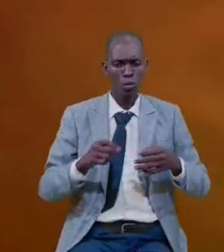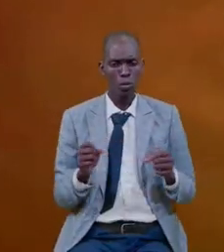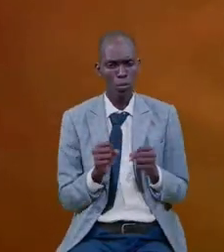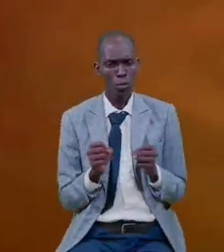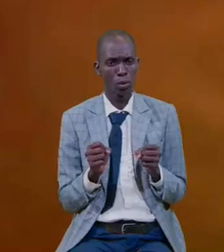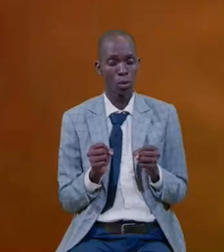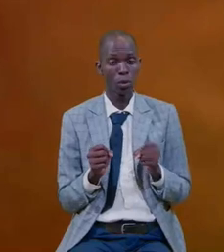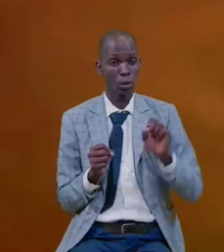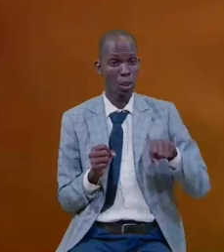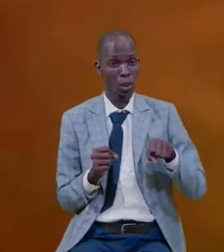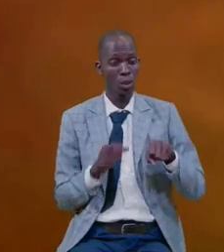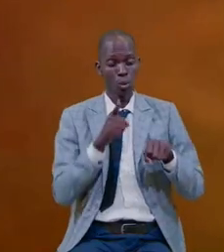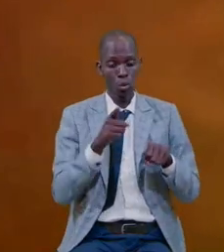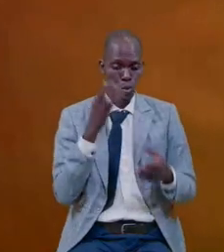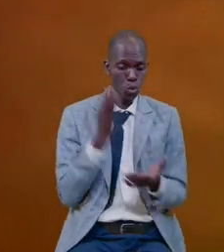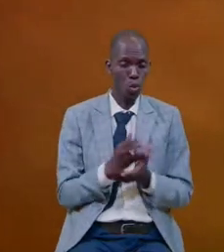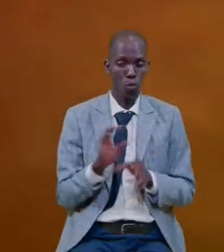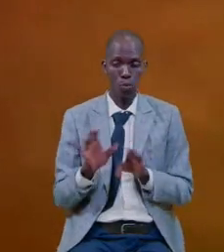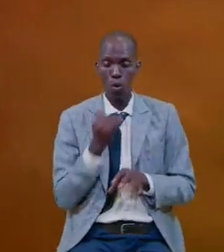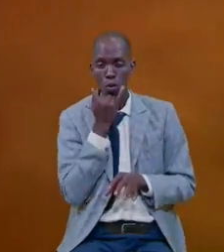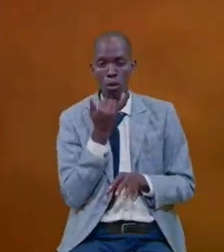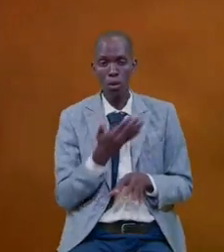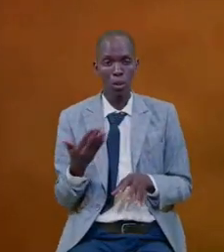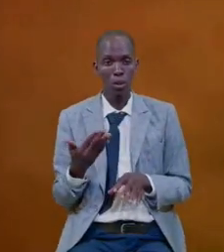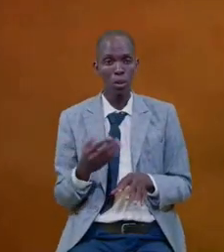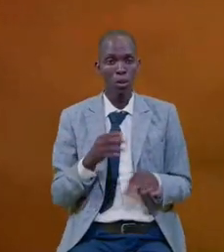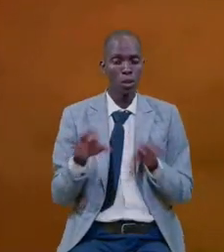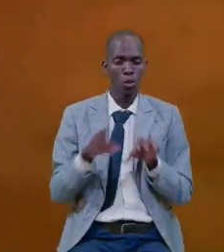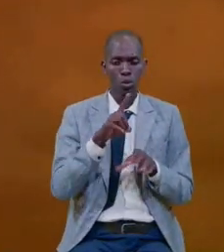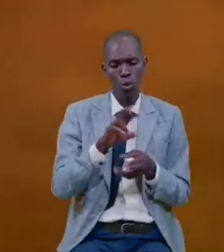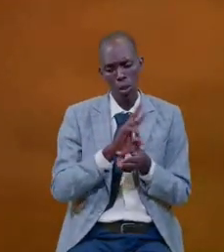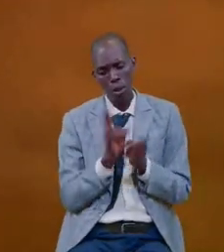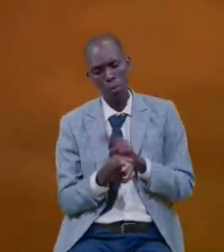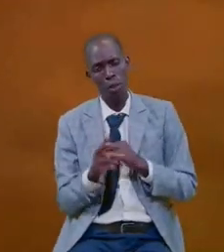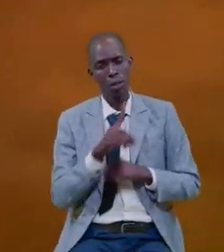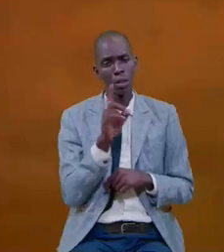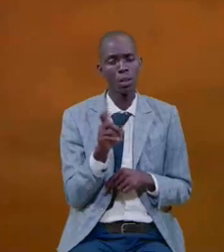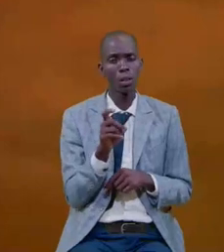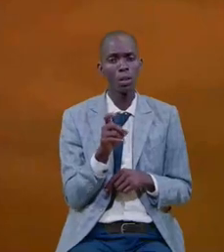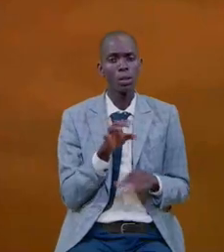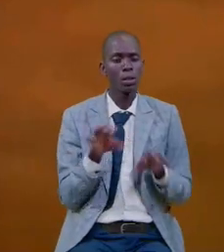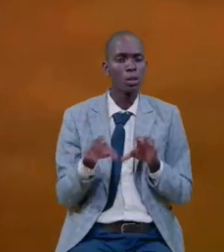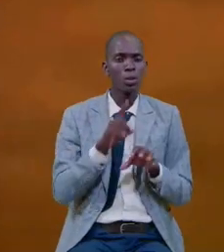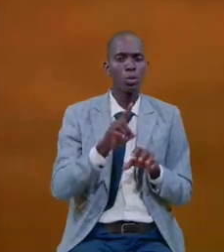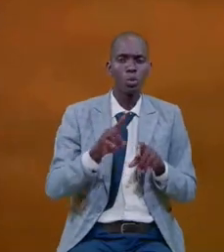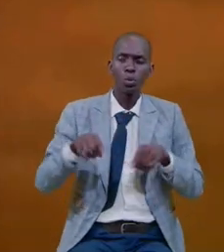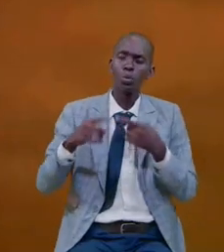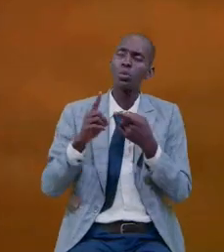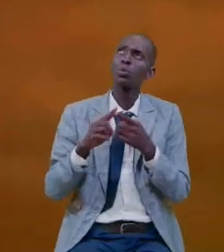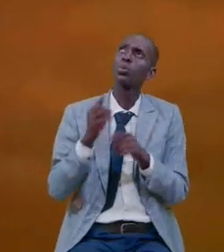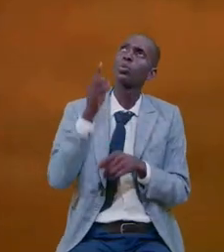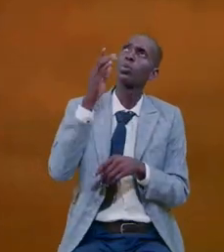vous tremblez? Est-ce que vous cessez de faire ce que vous faites? Est-ce que vous changez? Est-ce que vous vous repentez? Est-ce que vous allez à